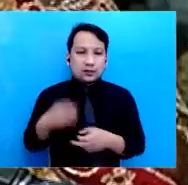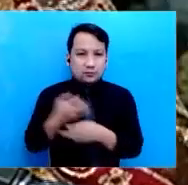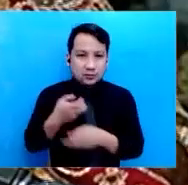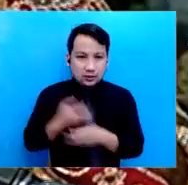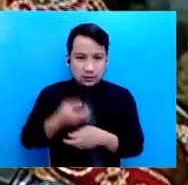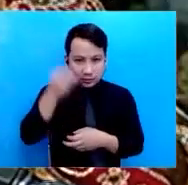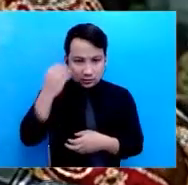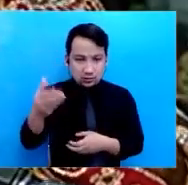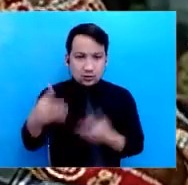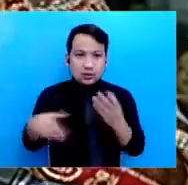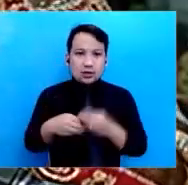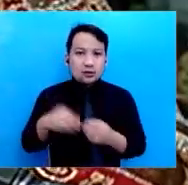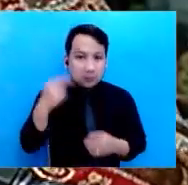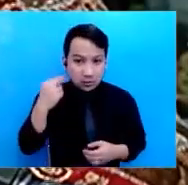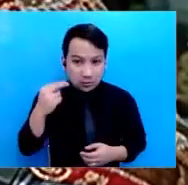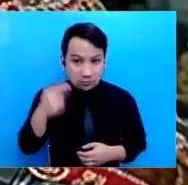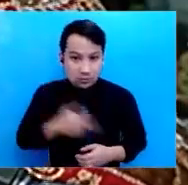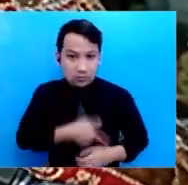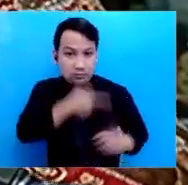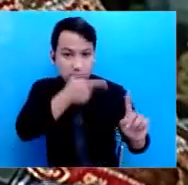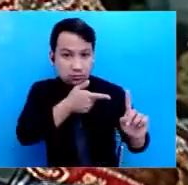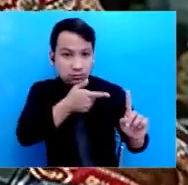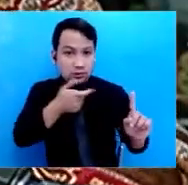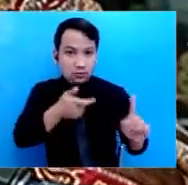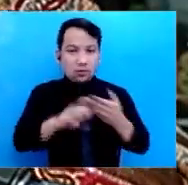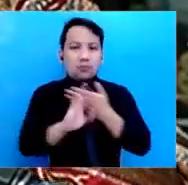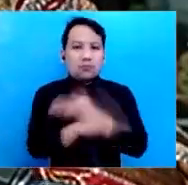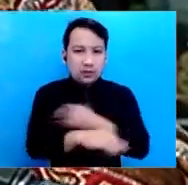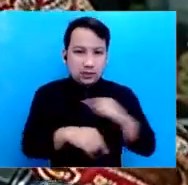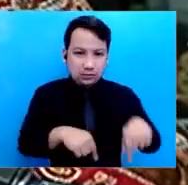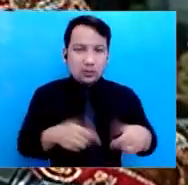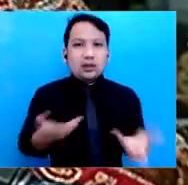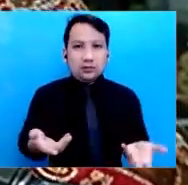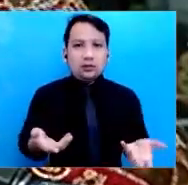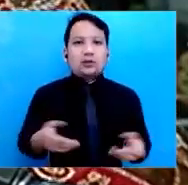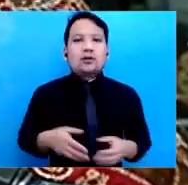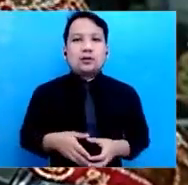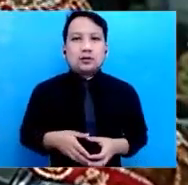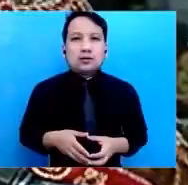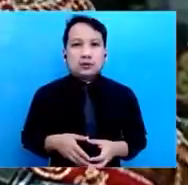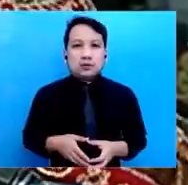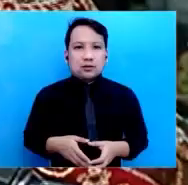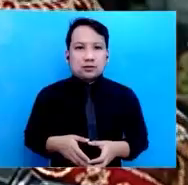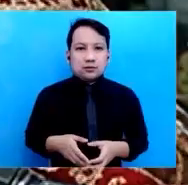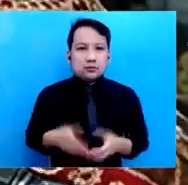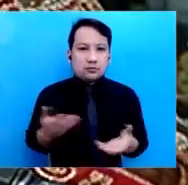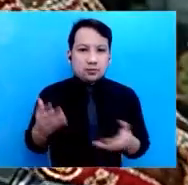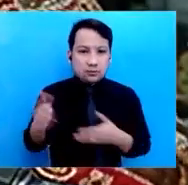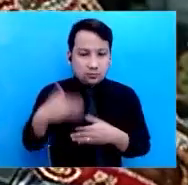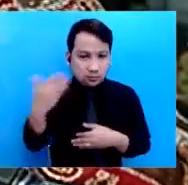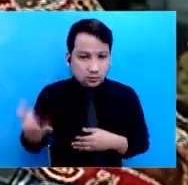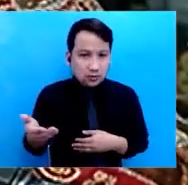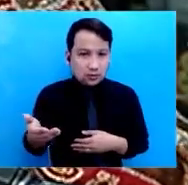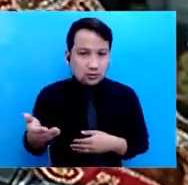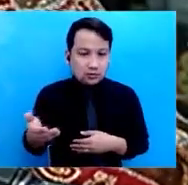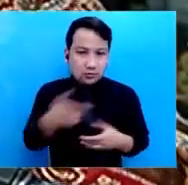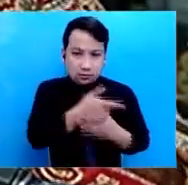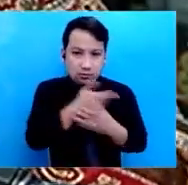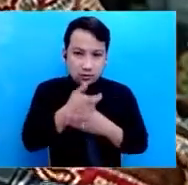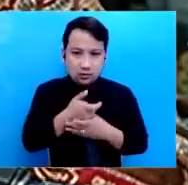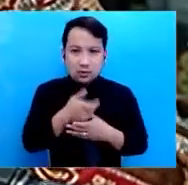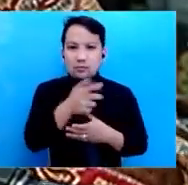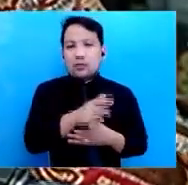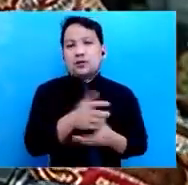yung pamangkin ko, tinutukan, eh baka mamaya bumalik sila, diba? Eh mamaya matuluyan ng mamaril sila,